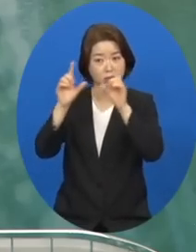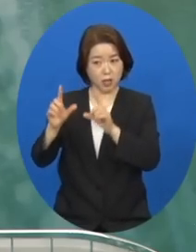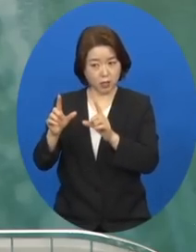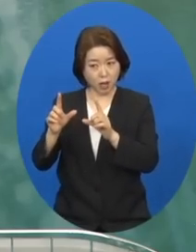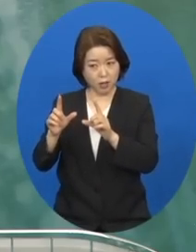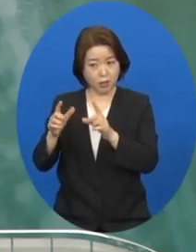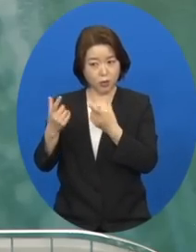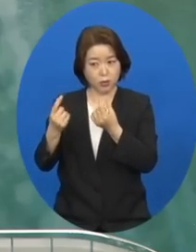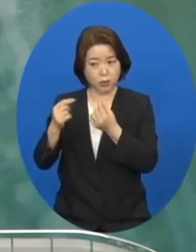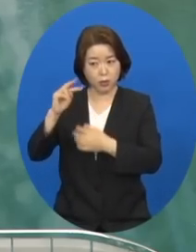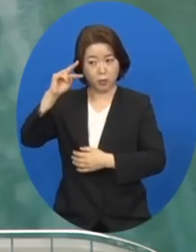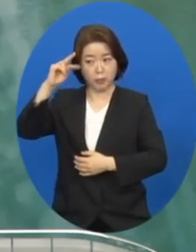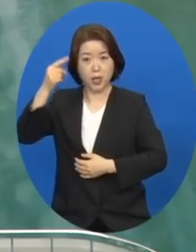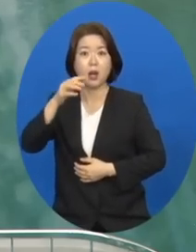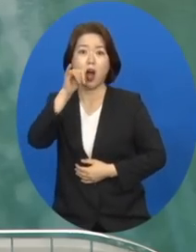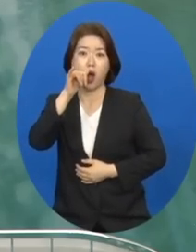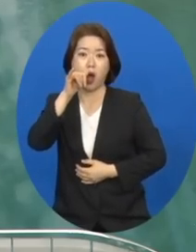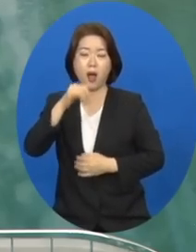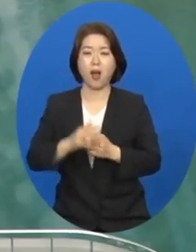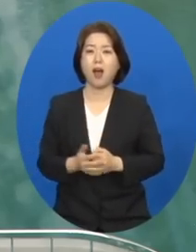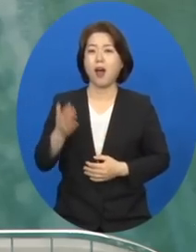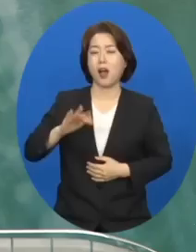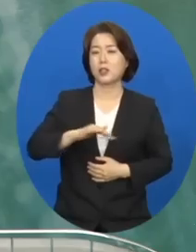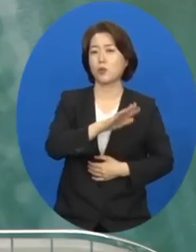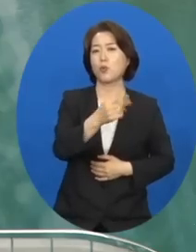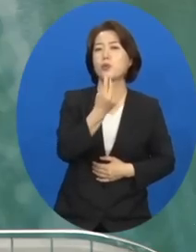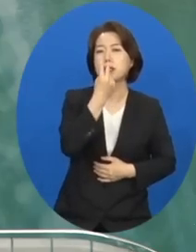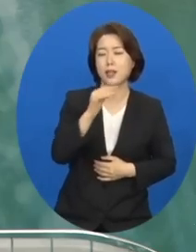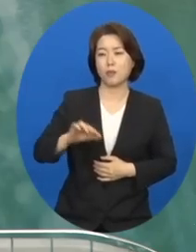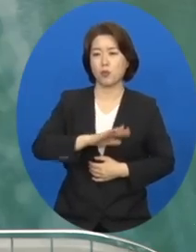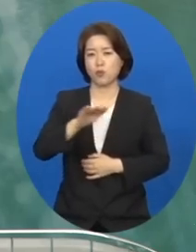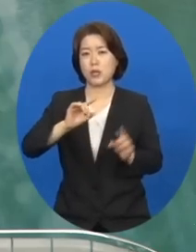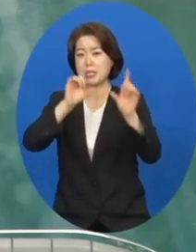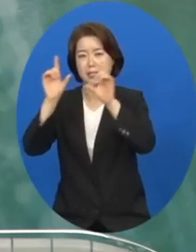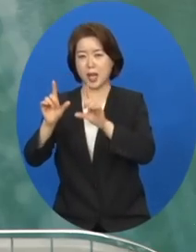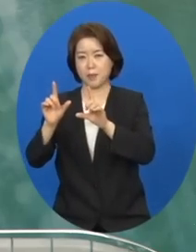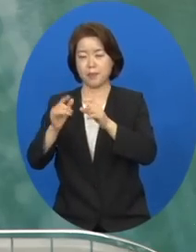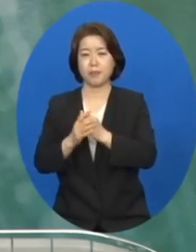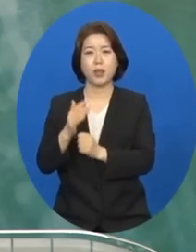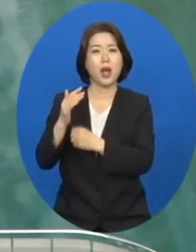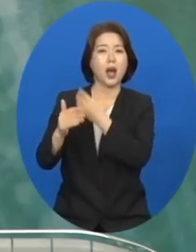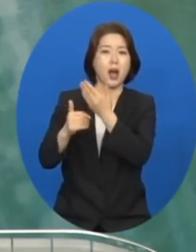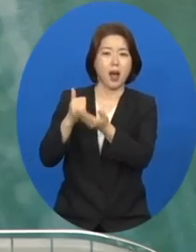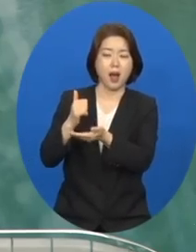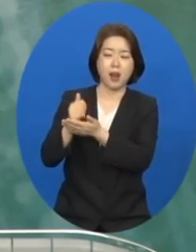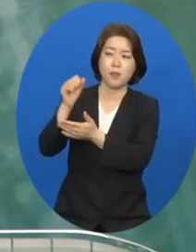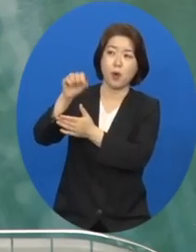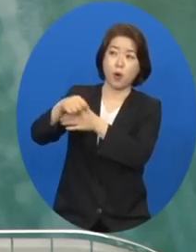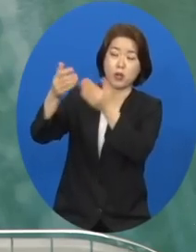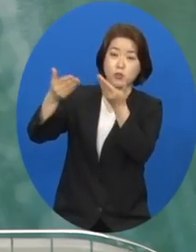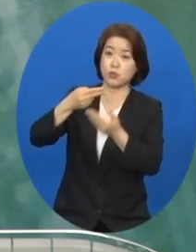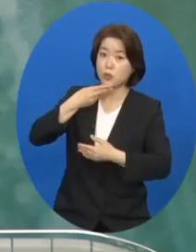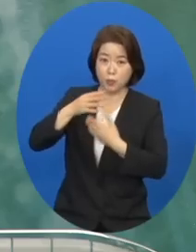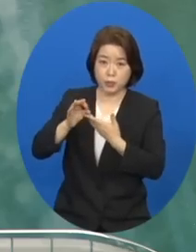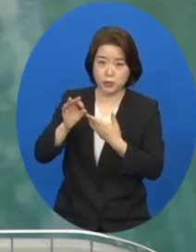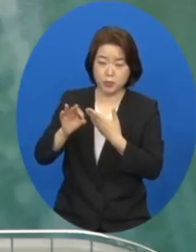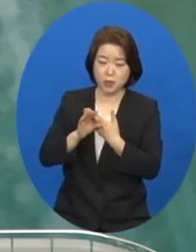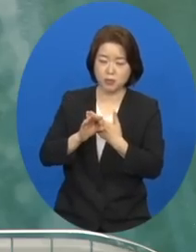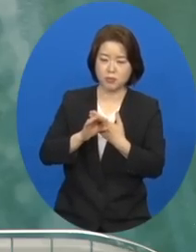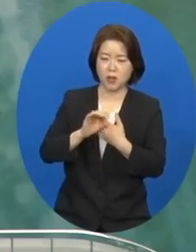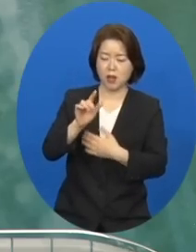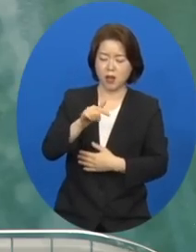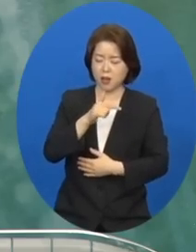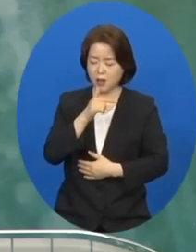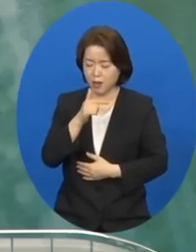생각을 해요 근데 우리의 생명도 우리의 삶은 하나님이 허락해 1g 아니었으면 단 하루도